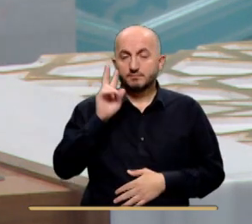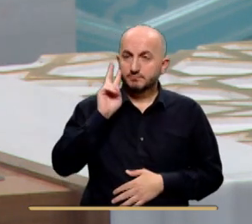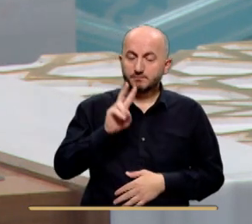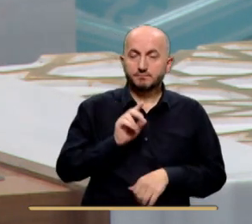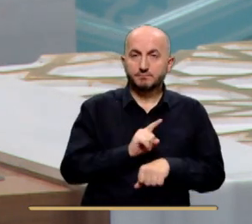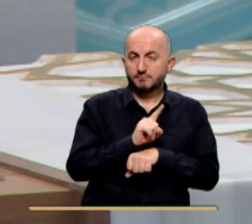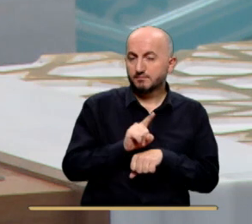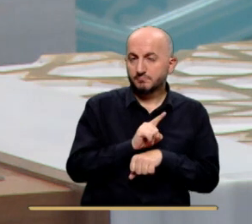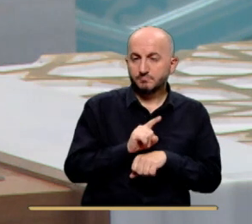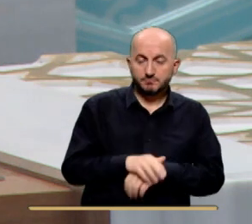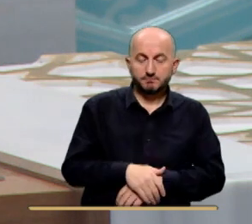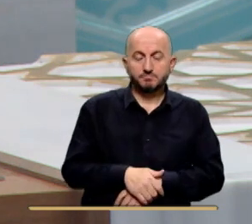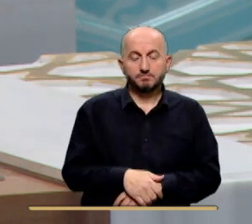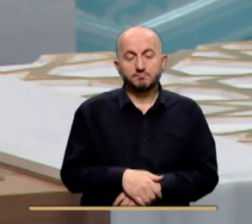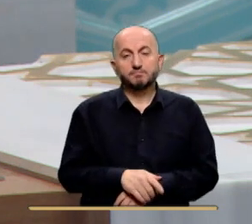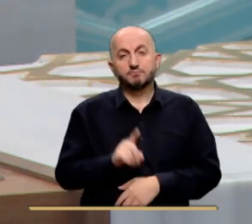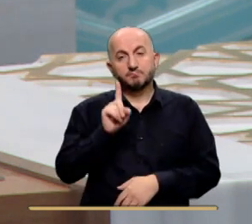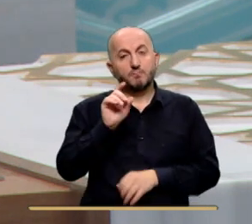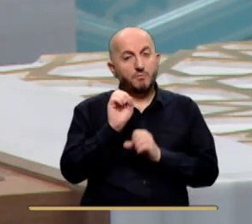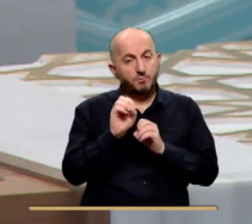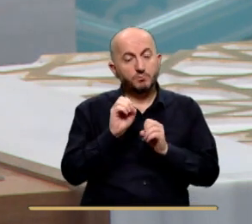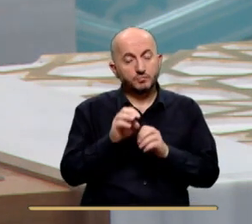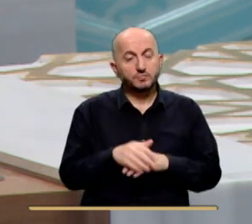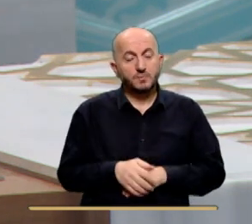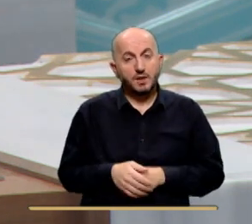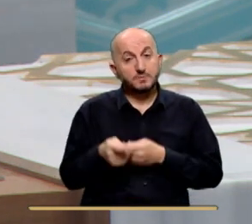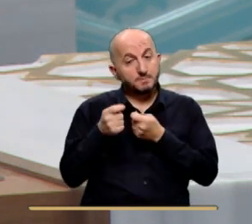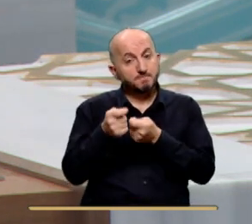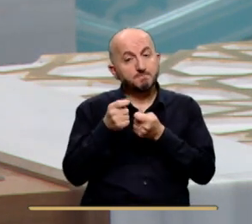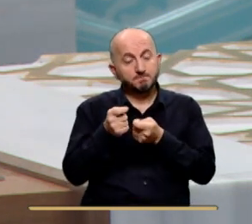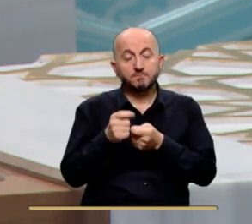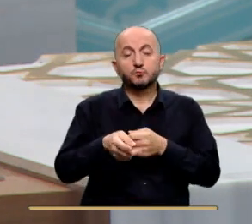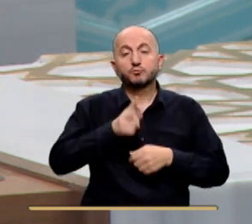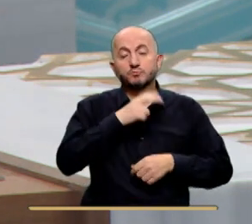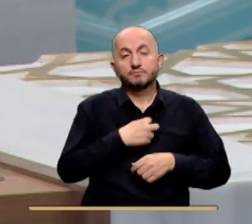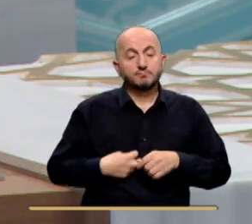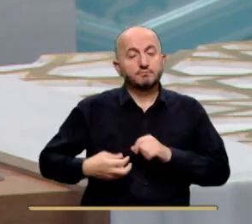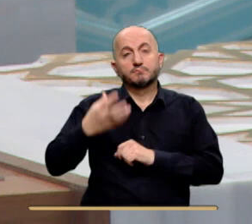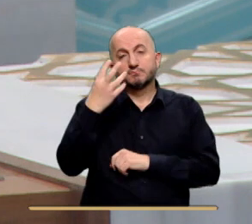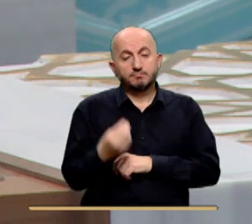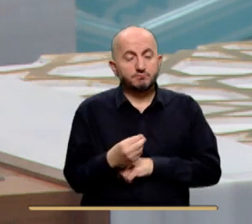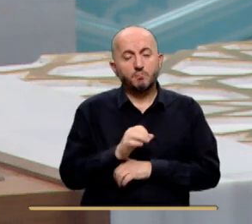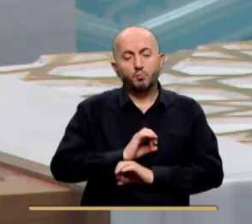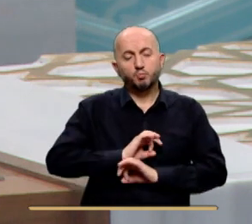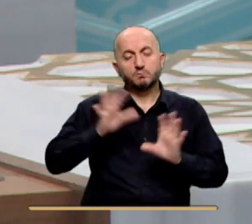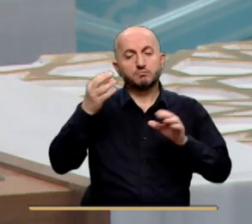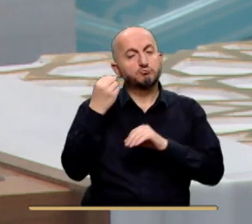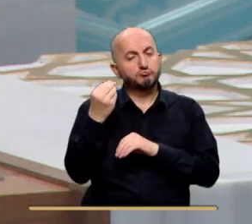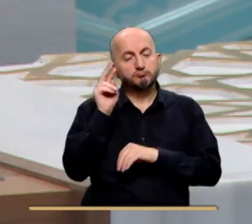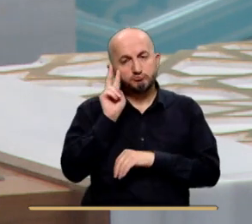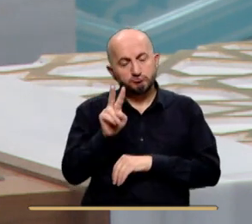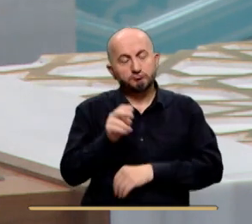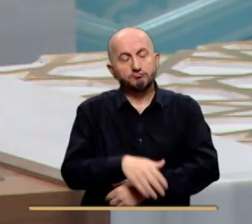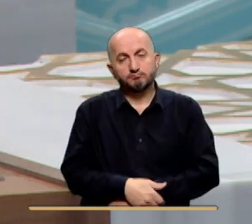baktığımızda bir muallim, bir mürşit, son peygamber olarak müthiş şu güzellikleri